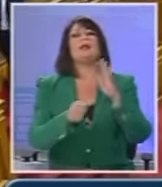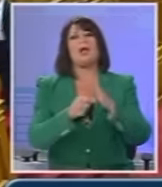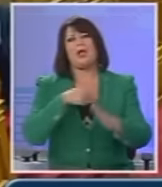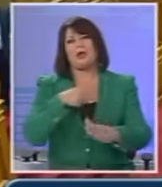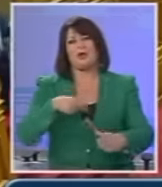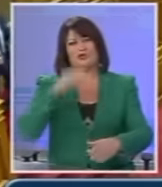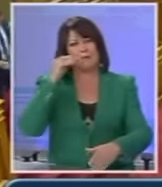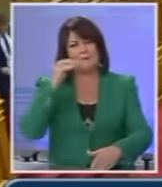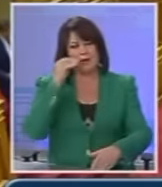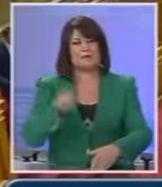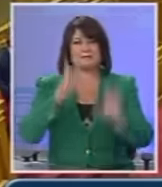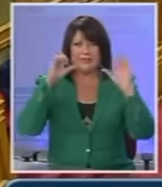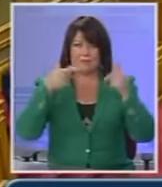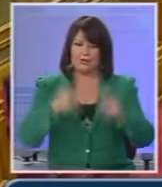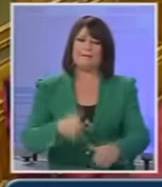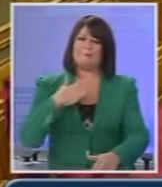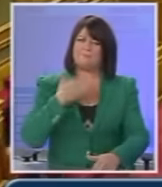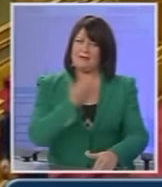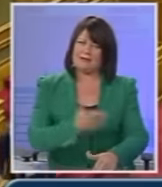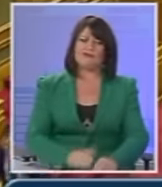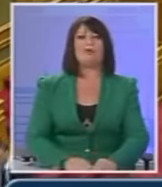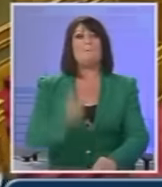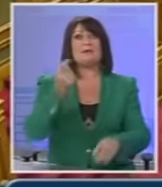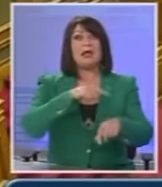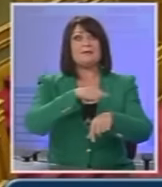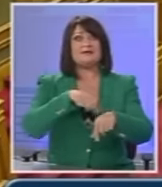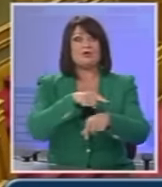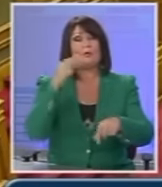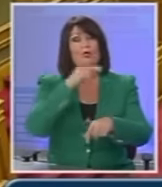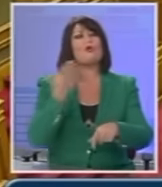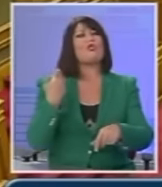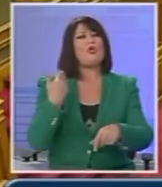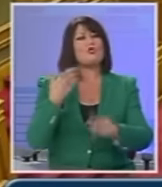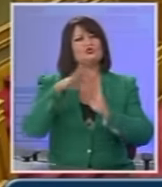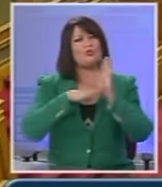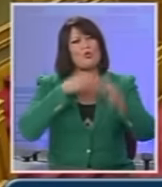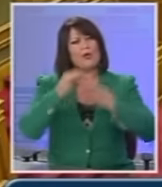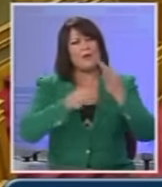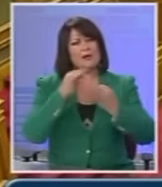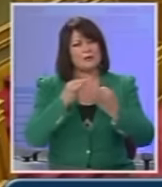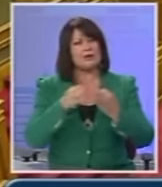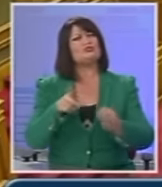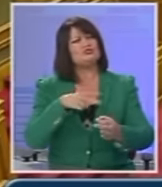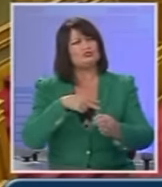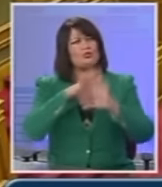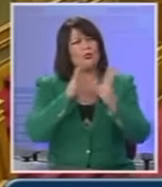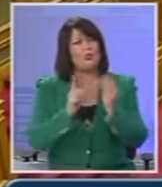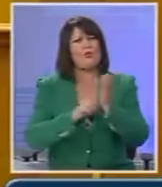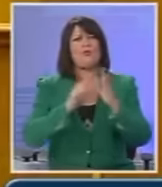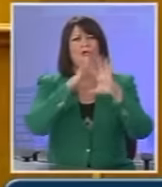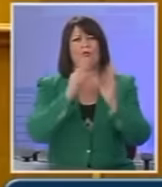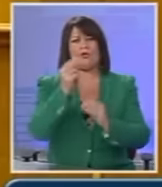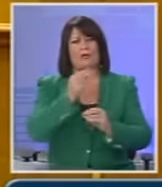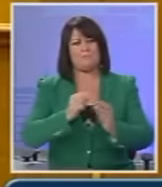που μίλησε στις προγραμματικές δηλώσεις. Και θα έλεγα ότι και ορθώς, γιατί έπρεπε να αναφερθεί σε όλα τα ζητήματα τα οποία